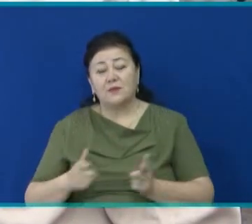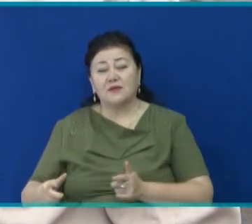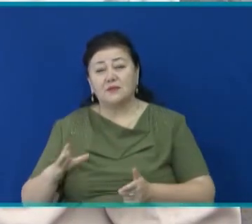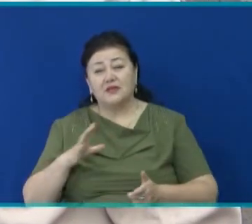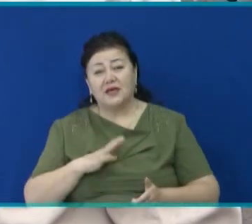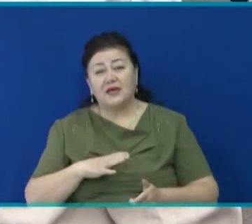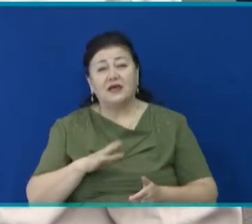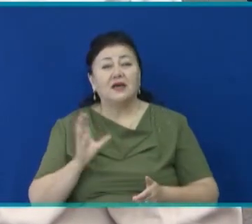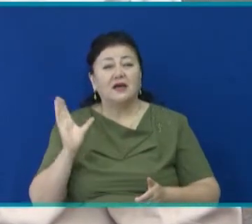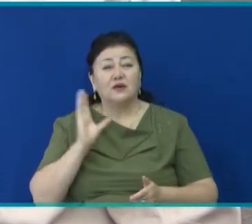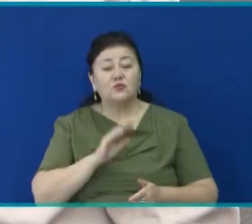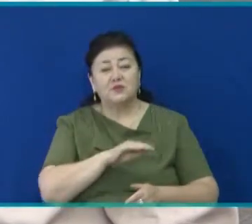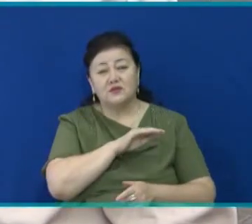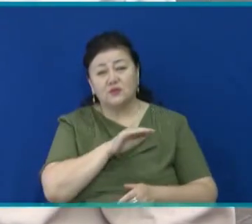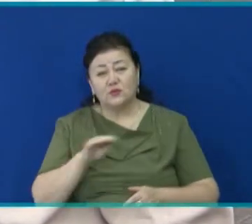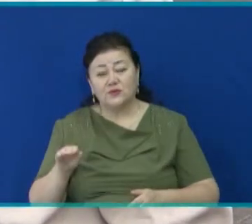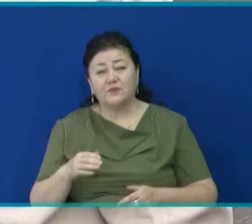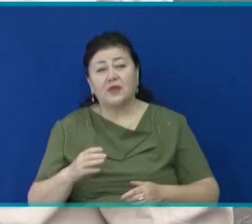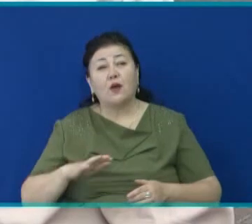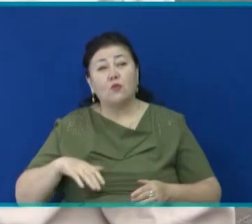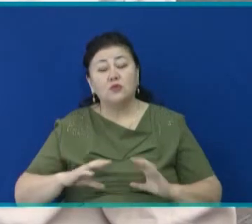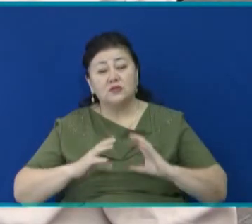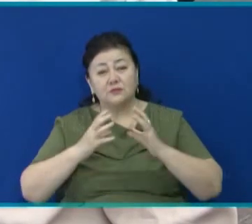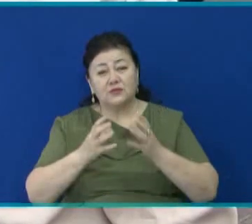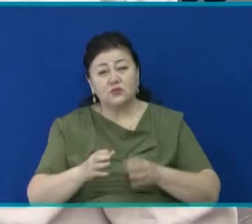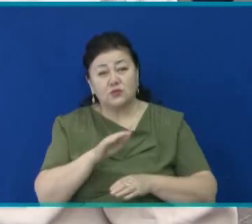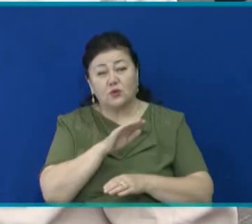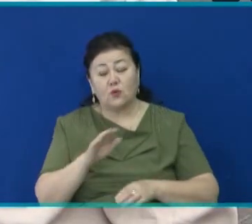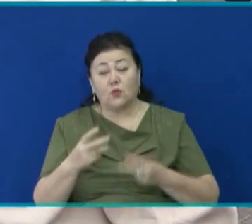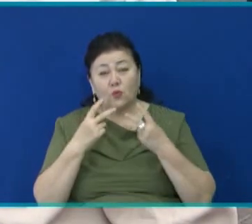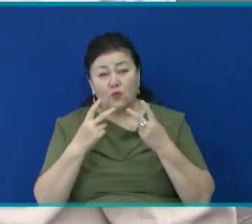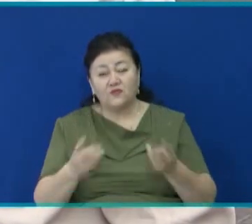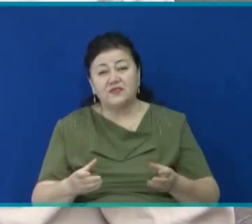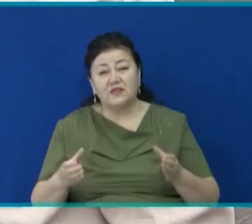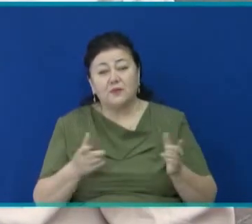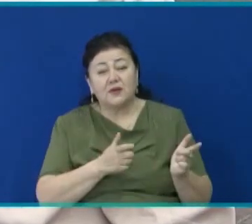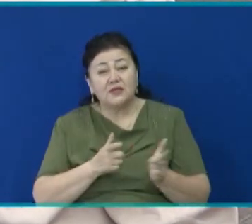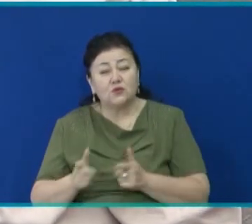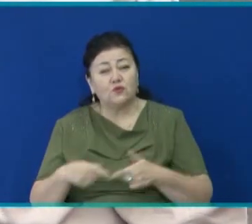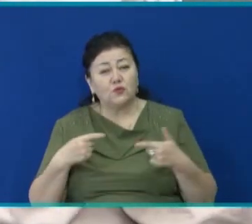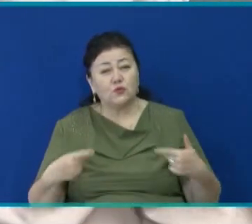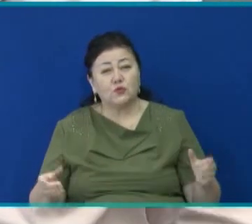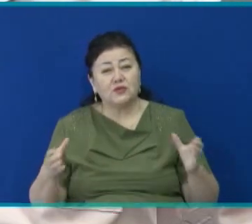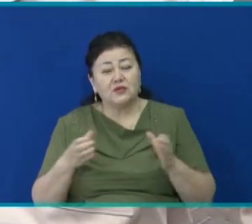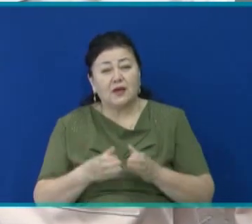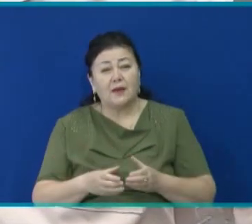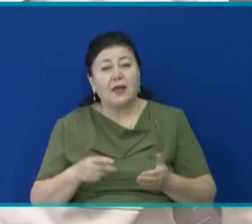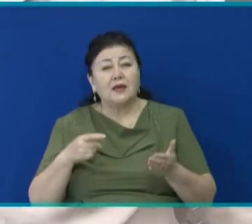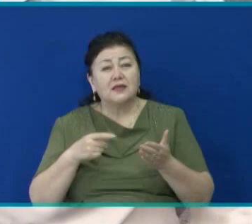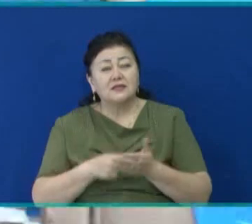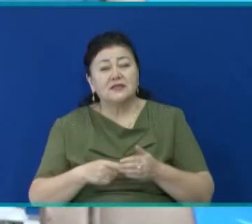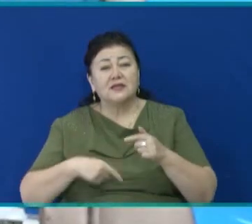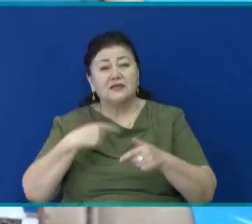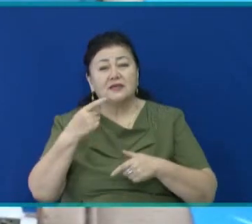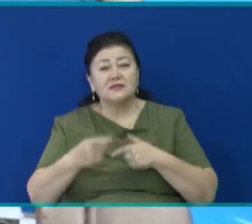хорошем уровне. Конечно, после прохождения международного уровня мы смогли увидеть подготовку других команд. И мы поставили перед собой новые цели на следующий